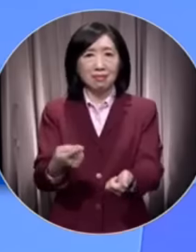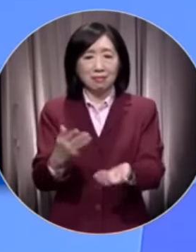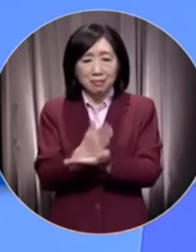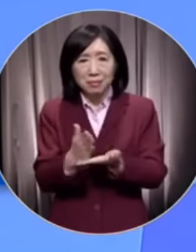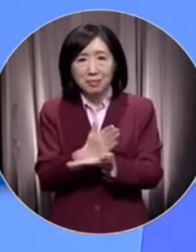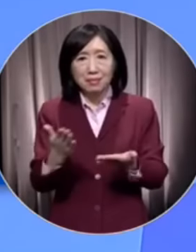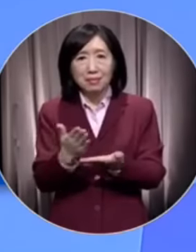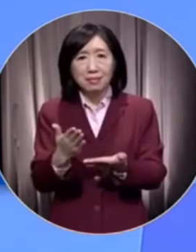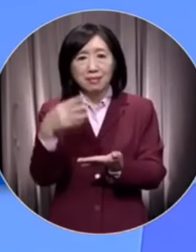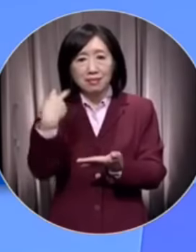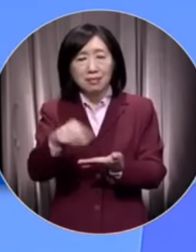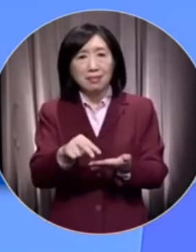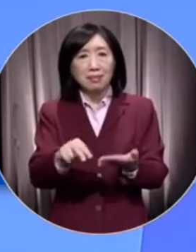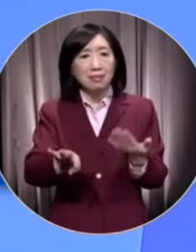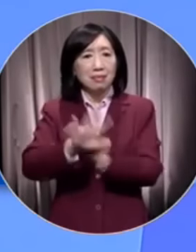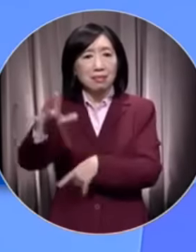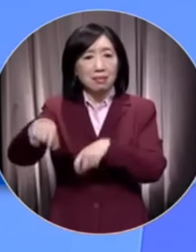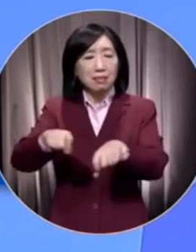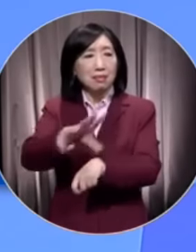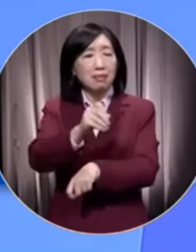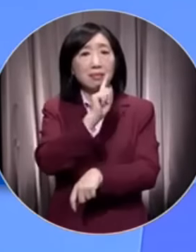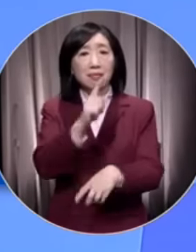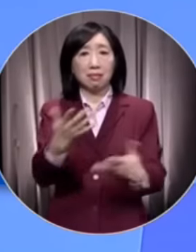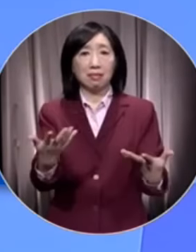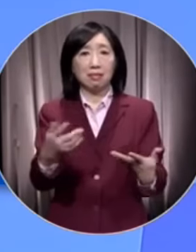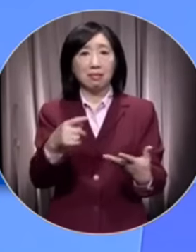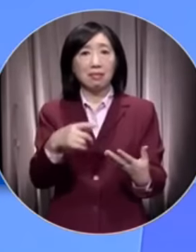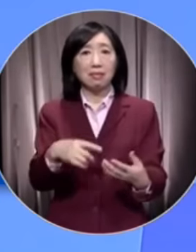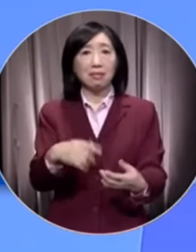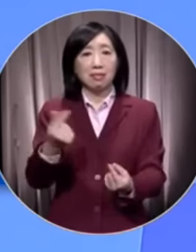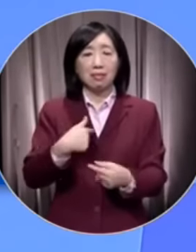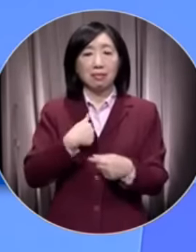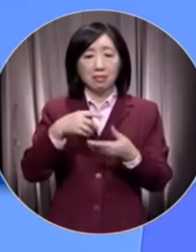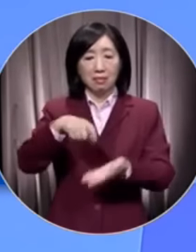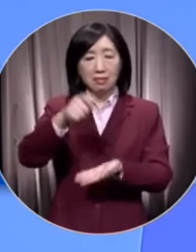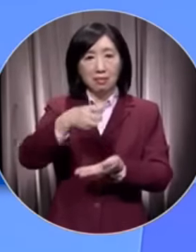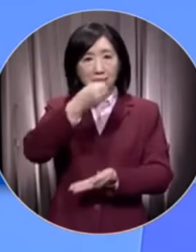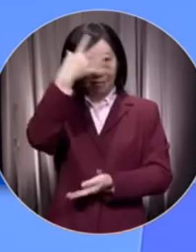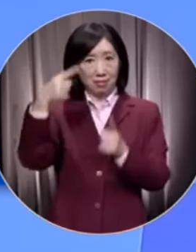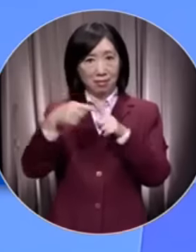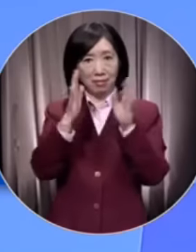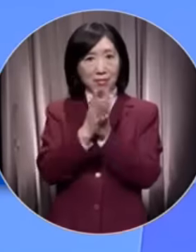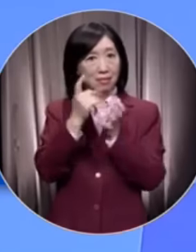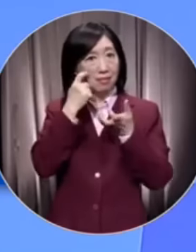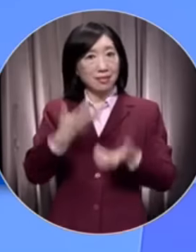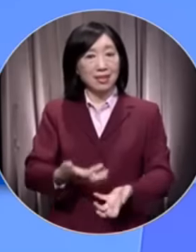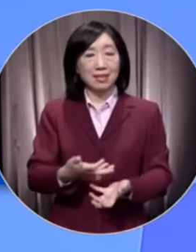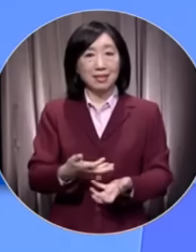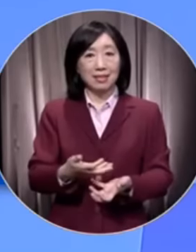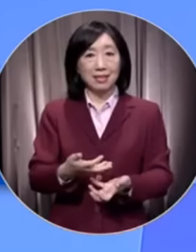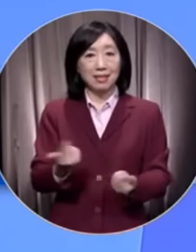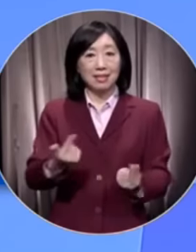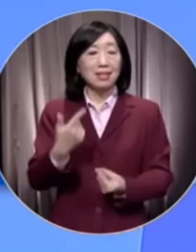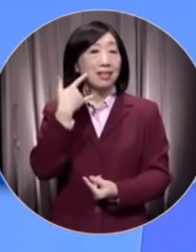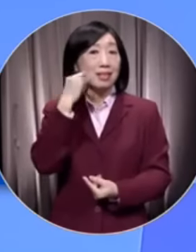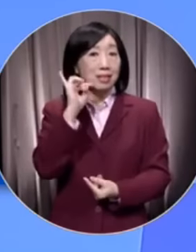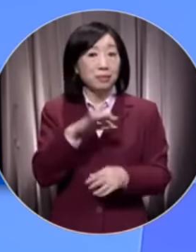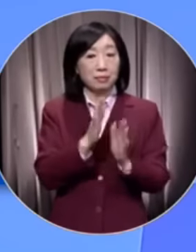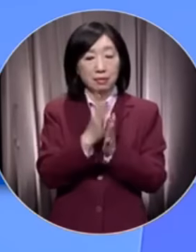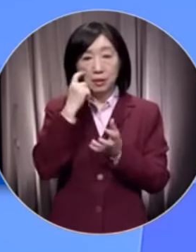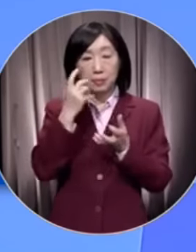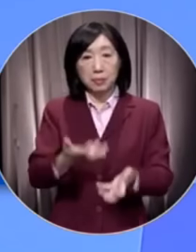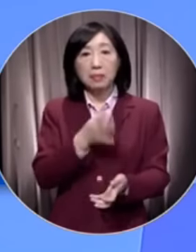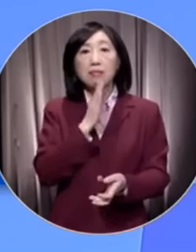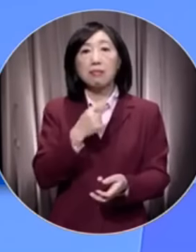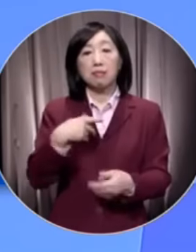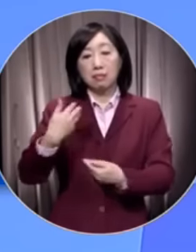批评有什么具体的办法？我提出年轻朋友最关心的，以及爸爸妈妈最关心的